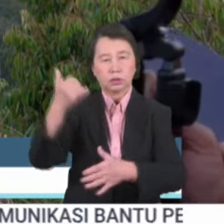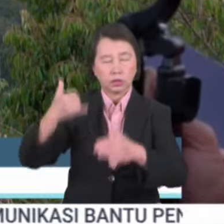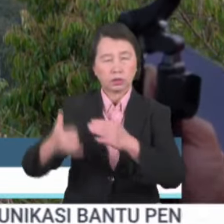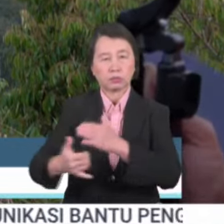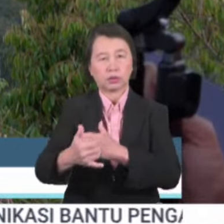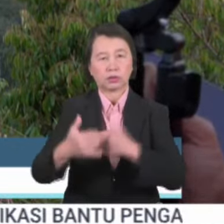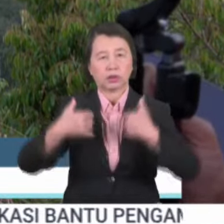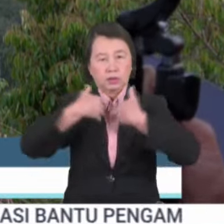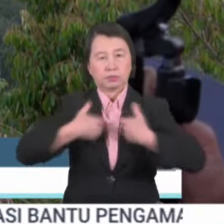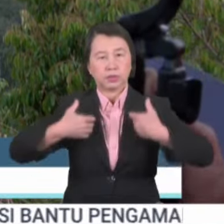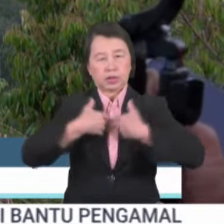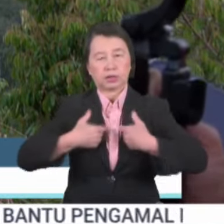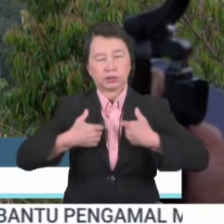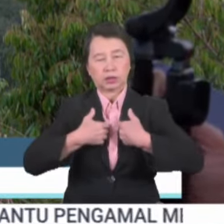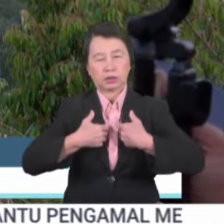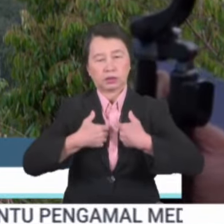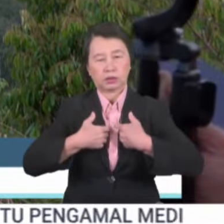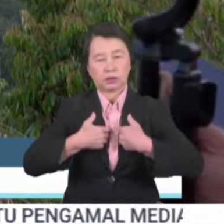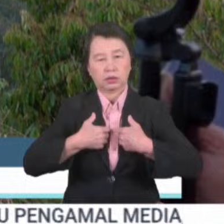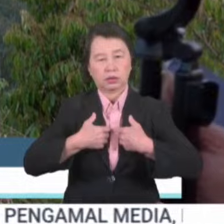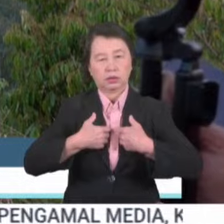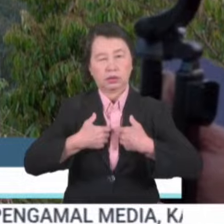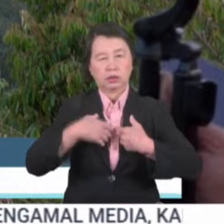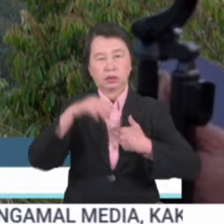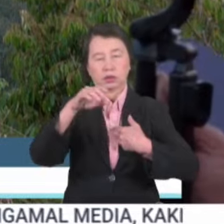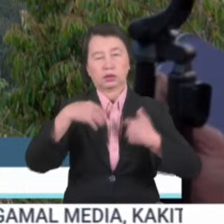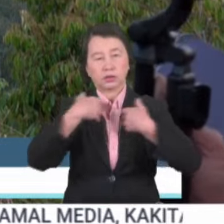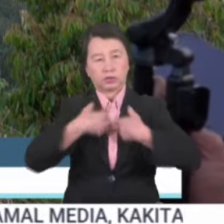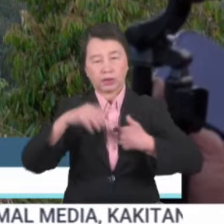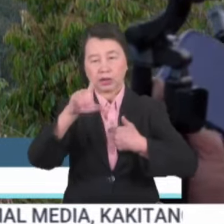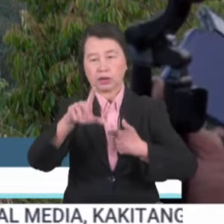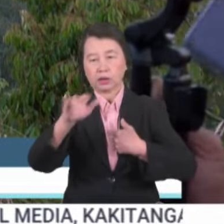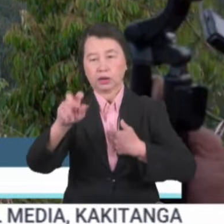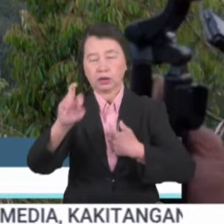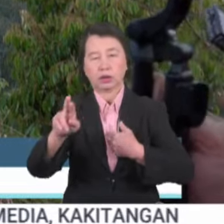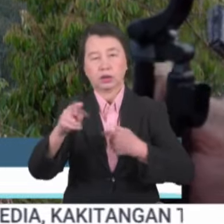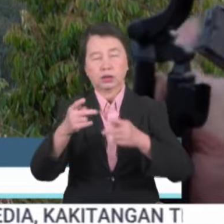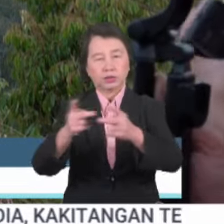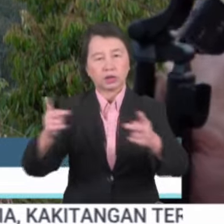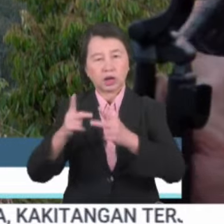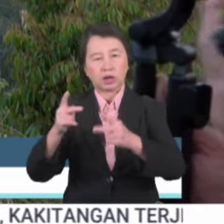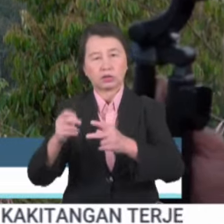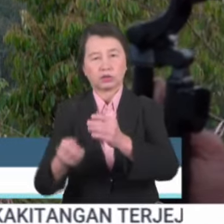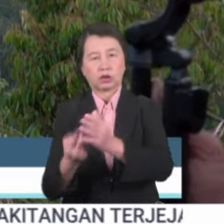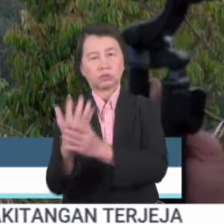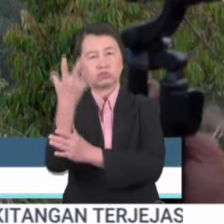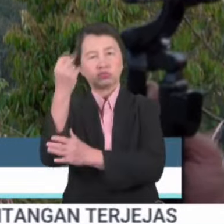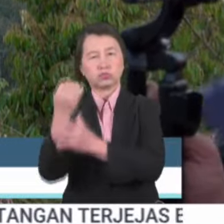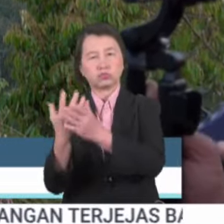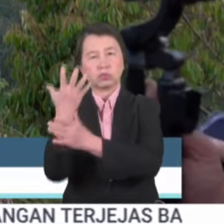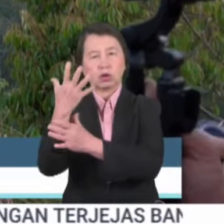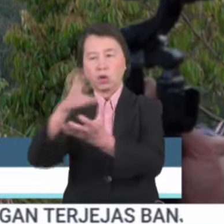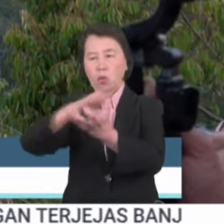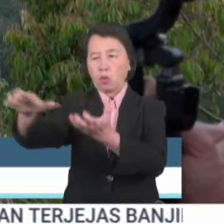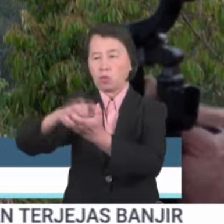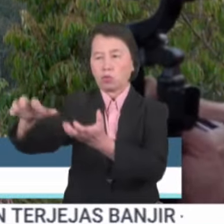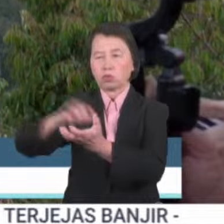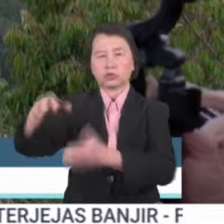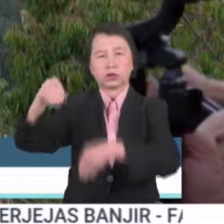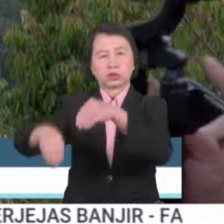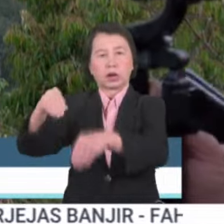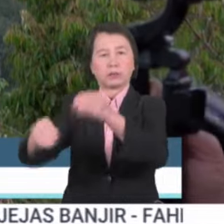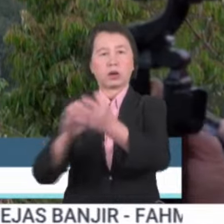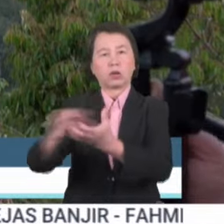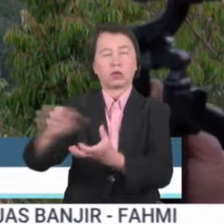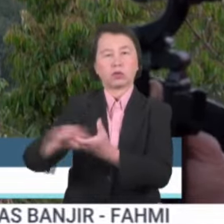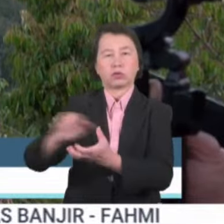kemasukan binatang-binatang hidupan liar ni di kawasan-kawasan plantation dan merosakkan tanaman-tanaman